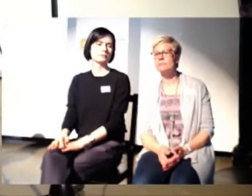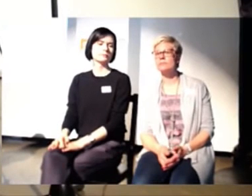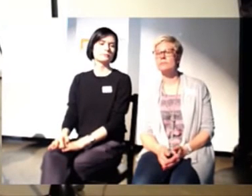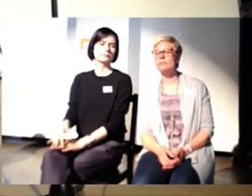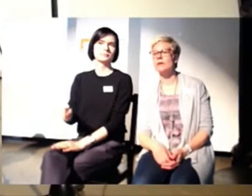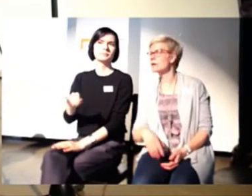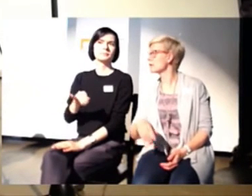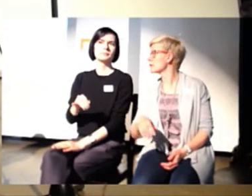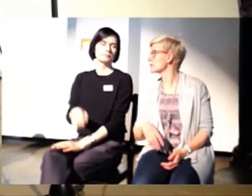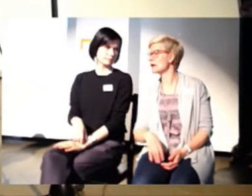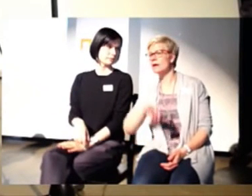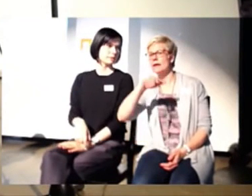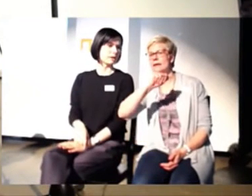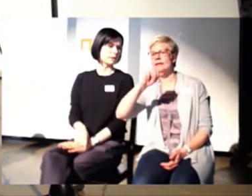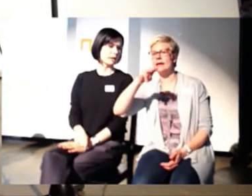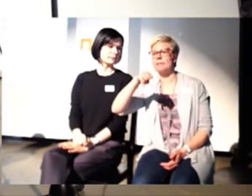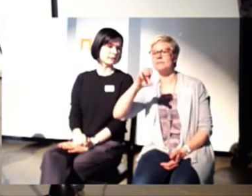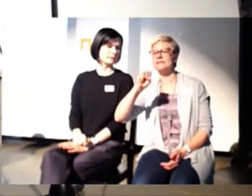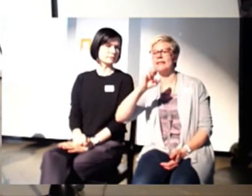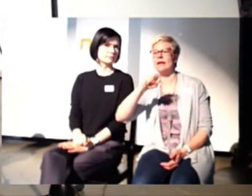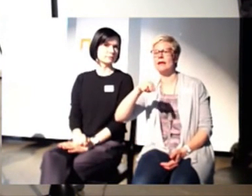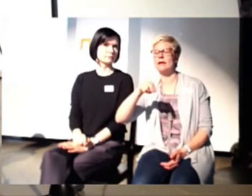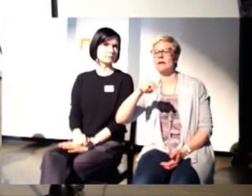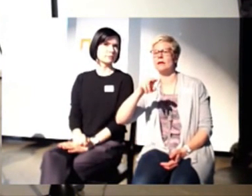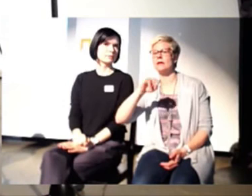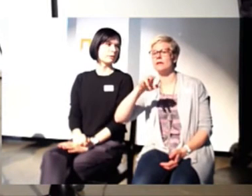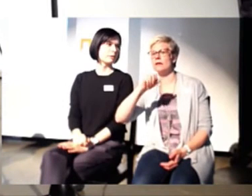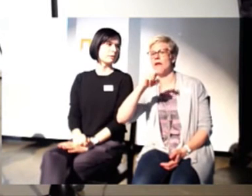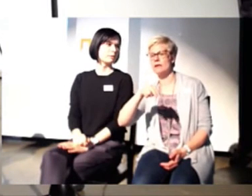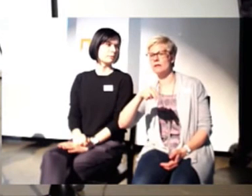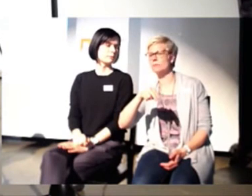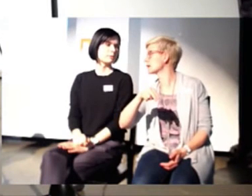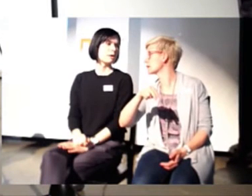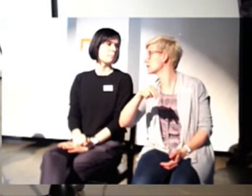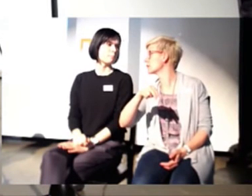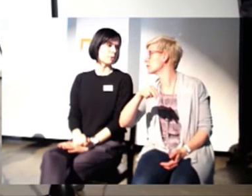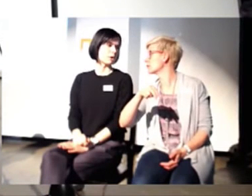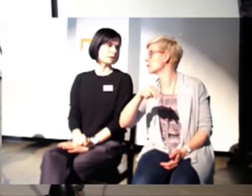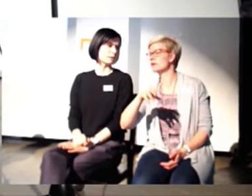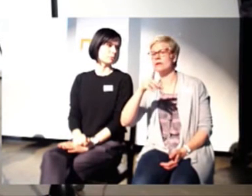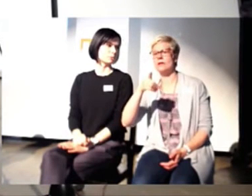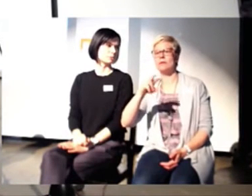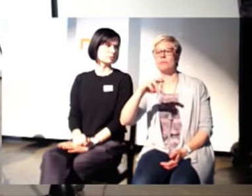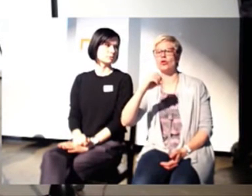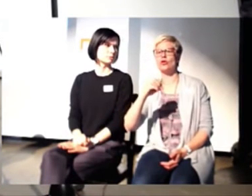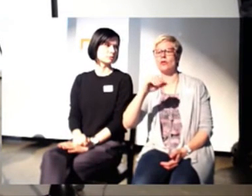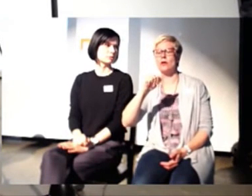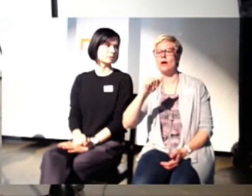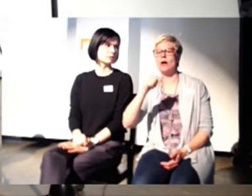Jemsen ja mä oon Pro Articus-säätiöltä. Mä oon Pro Articus-säätiön näyttelytekniikko ja toimin myös